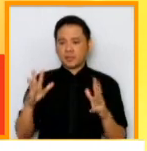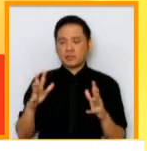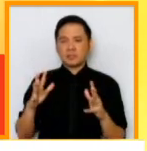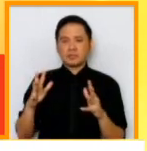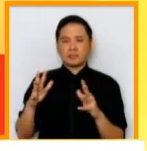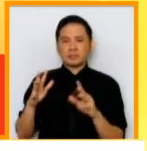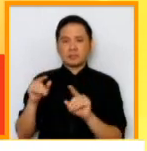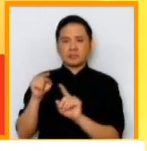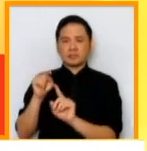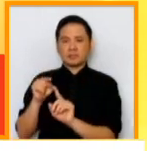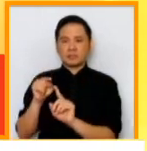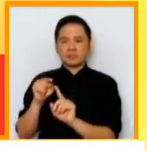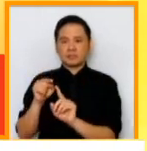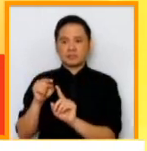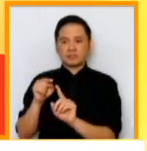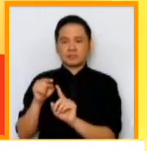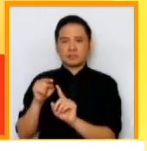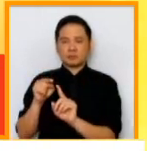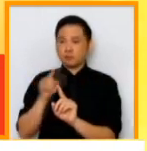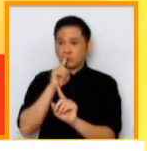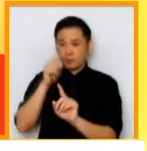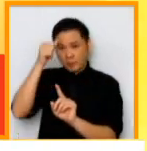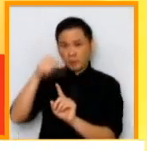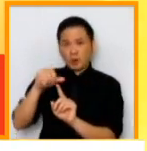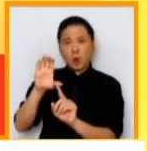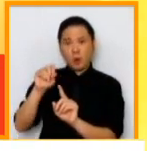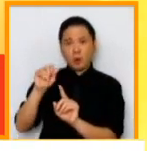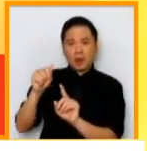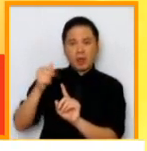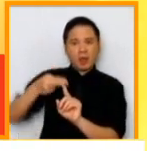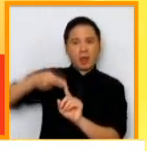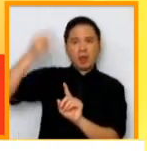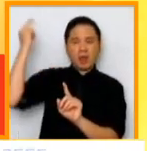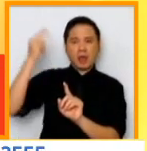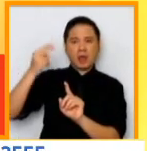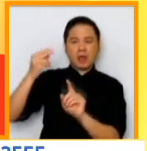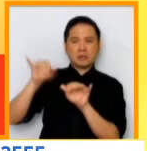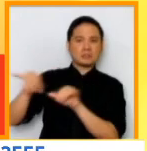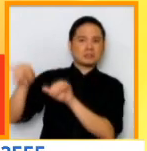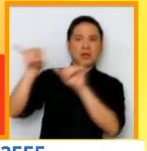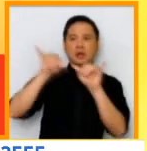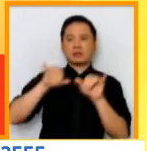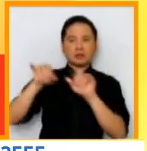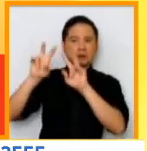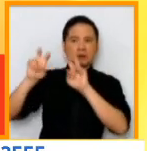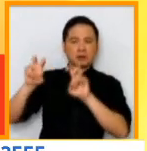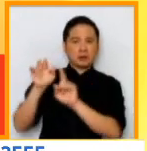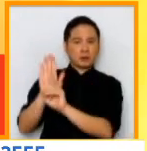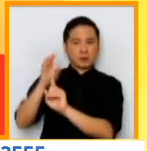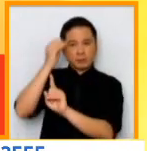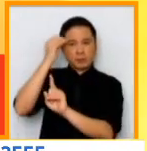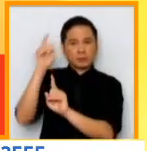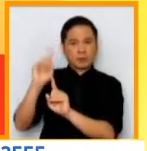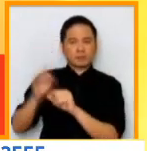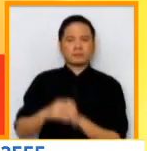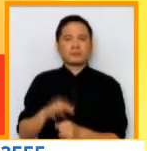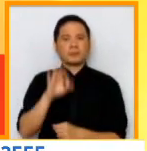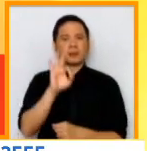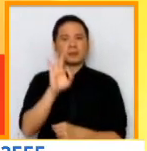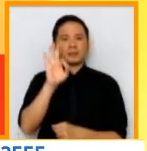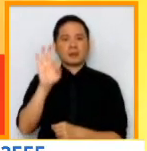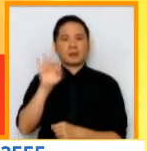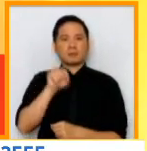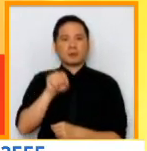highest audit standard rating yan ng COA, unqualified opinion, ang 99.9% ng